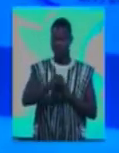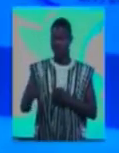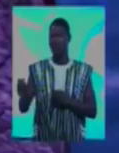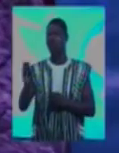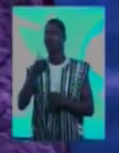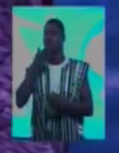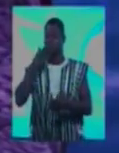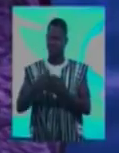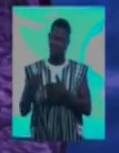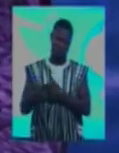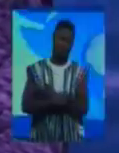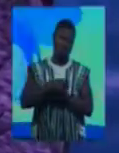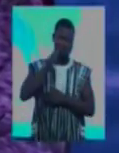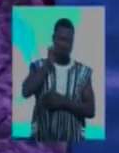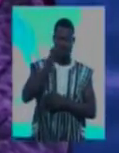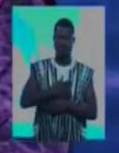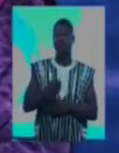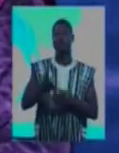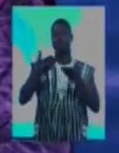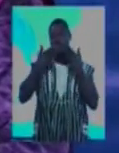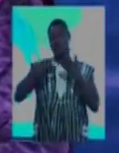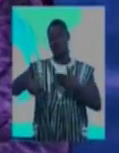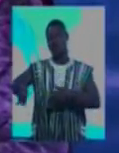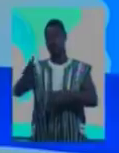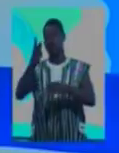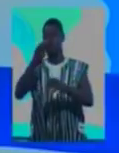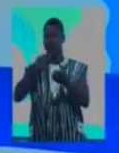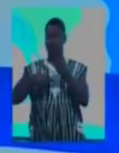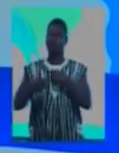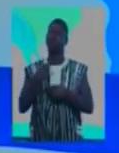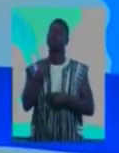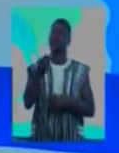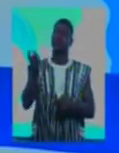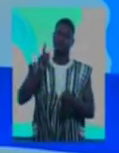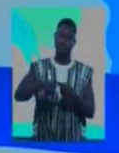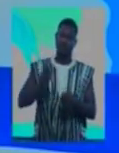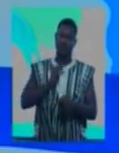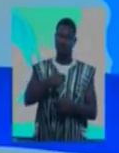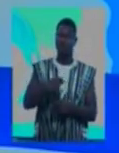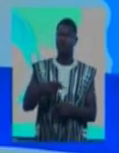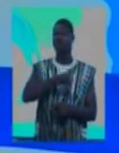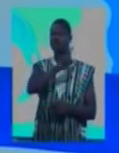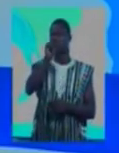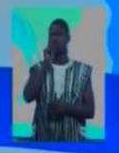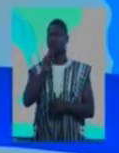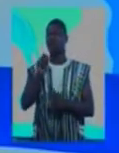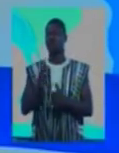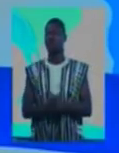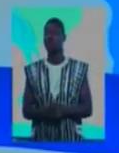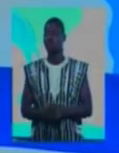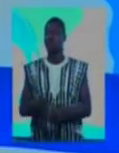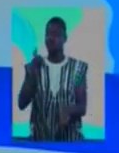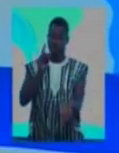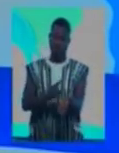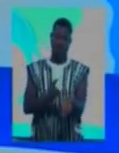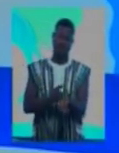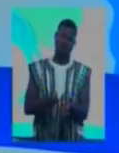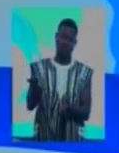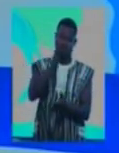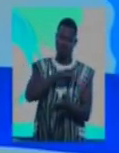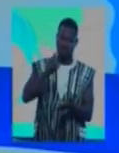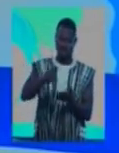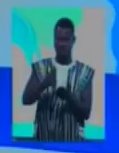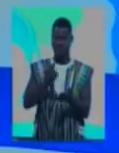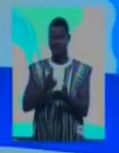madame. Bonjour. Et une fois de plus, merci de venir répondre à nos questions. Docteur en droit et militante